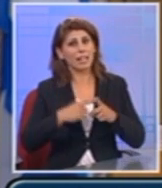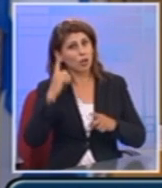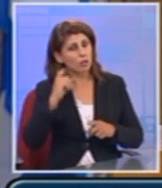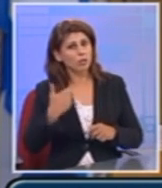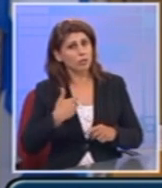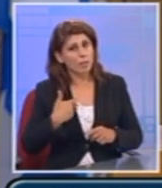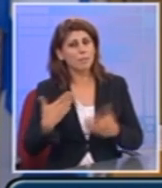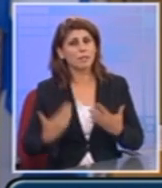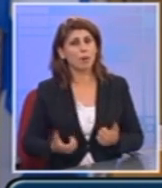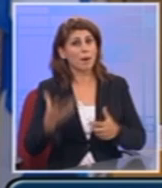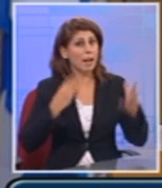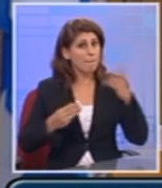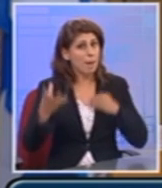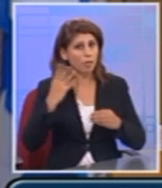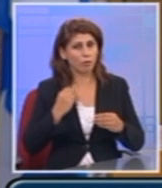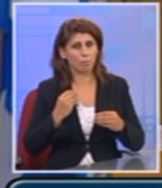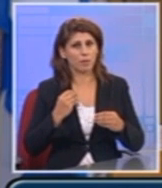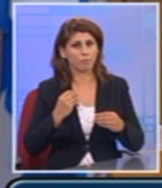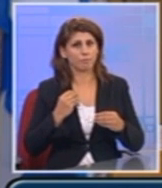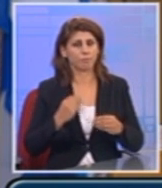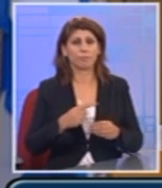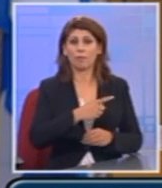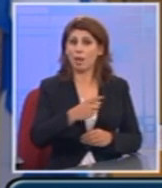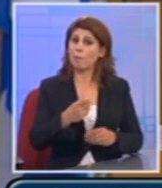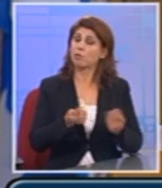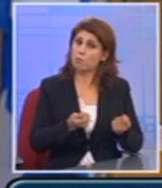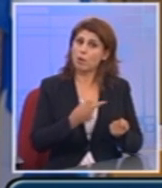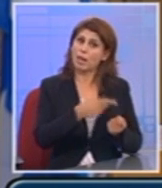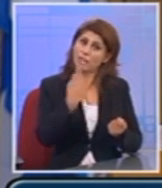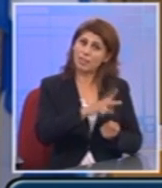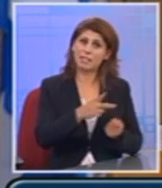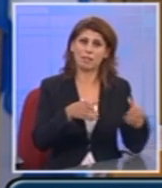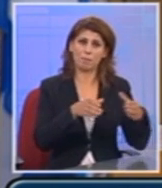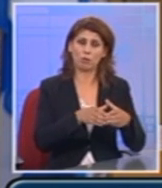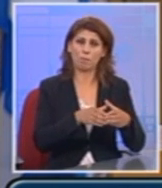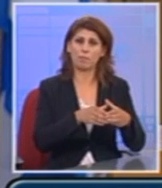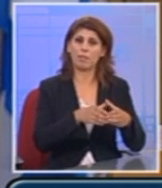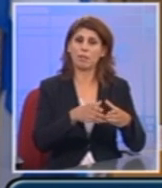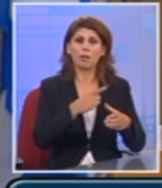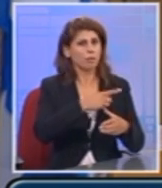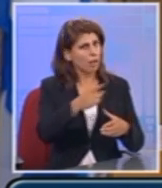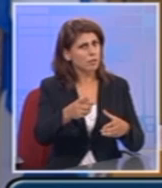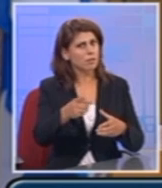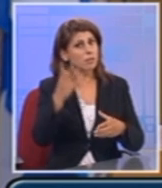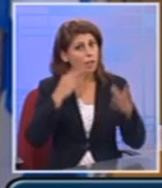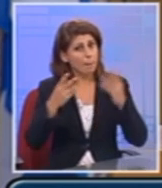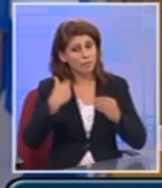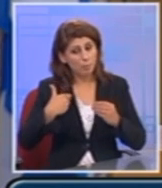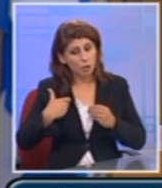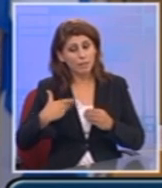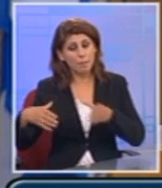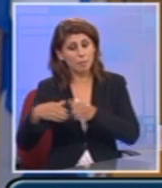έχουμε να μάθουμε από αυτό που κάνει η δική σας επιτροπή και εσείς από αυτό που